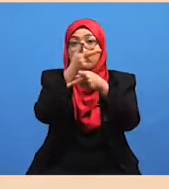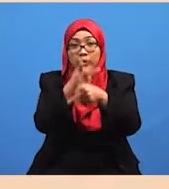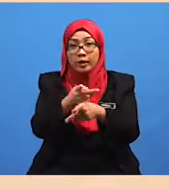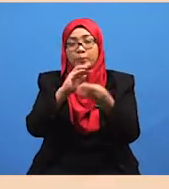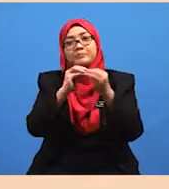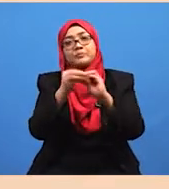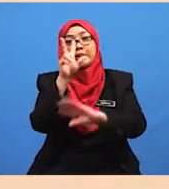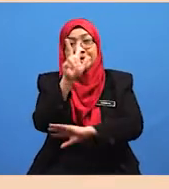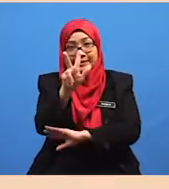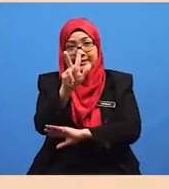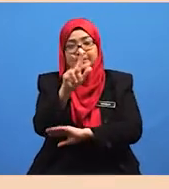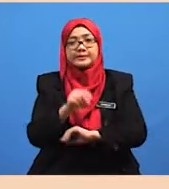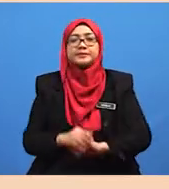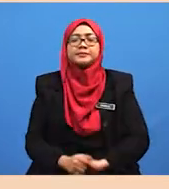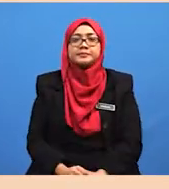ke-30